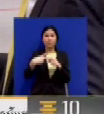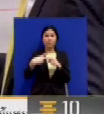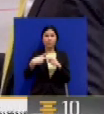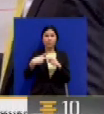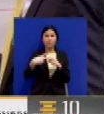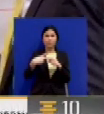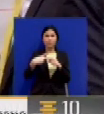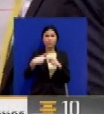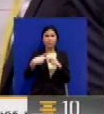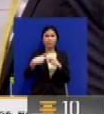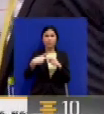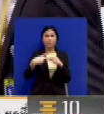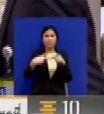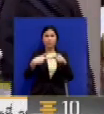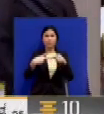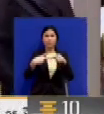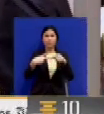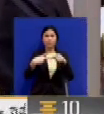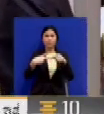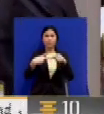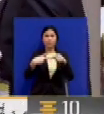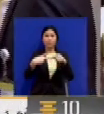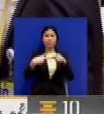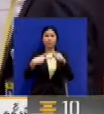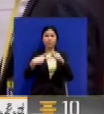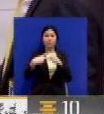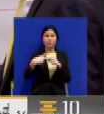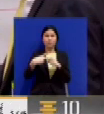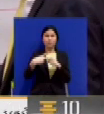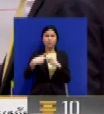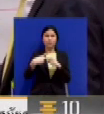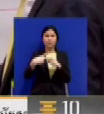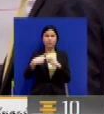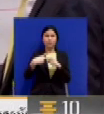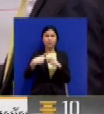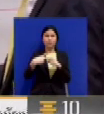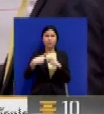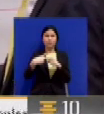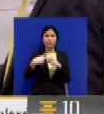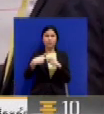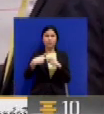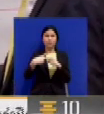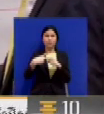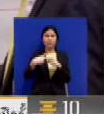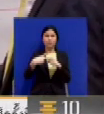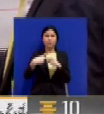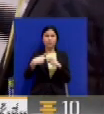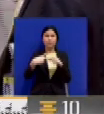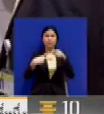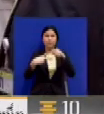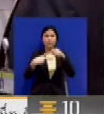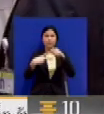เมืองอีกประเด็นหนึ่งนะ แต่ว่าพอจะดูออกแล้วว่าคนไหนยกมือขอพูดเพื่ออะไรนะบางคนแบบว่าดูออกก็ว่าก็ขอมี